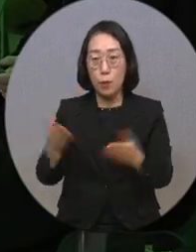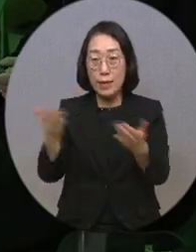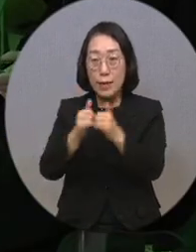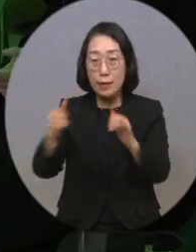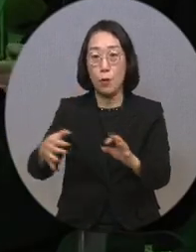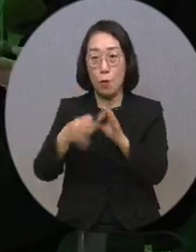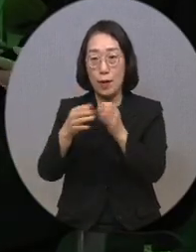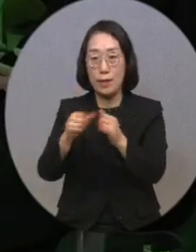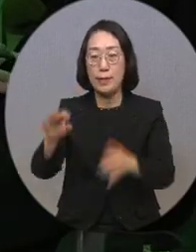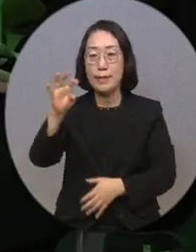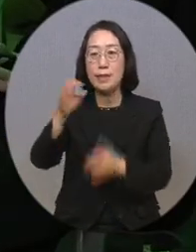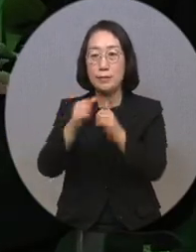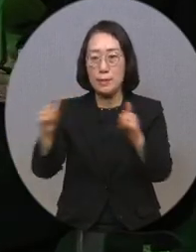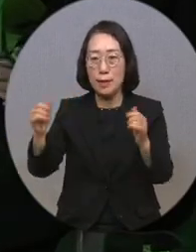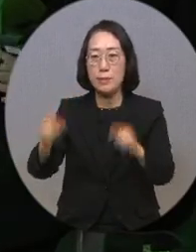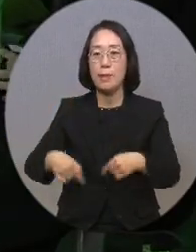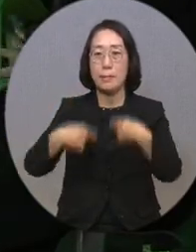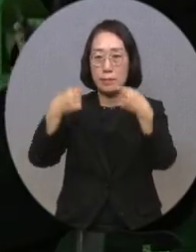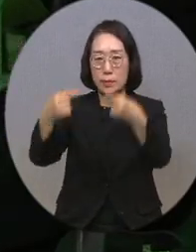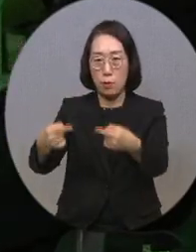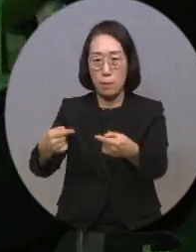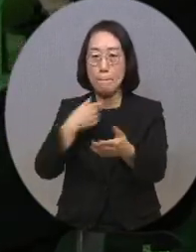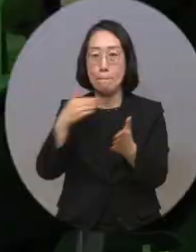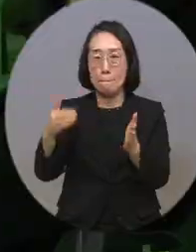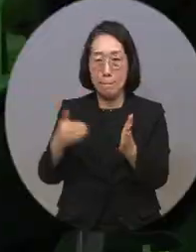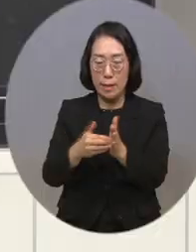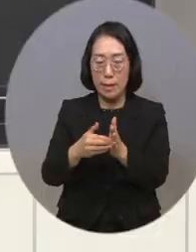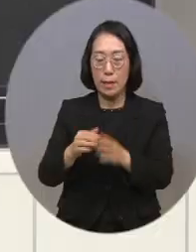등 관계자 40여 명이 참석하였습니다.